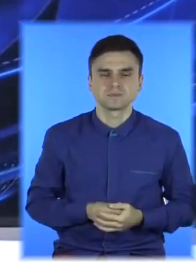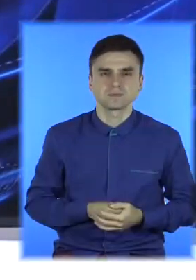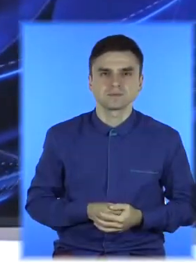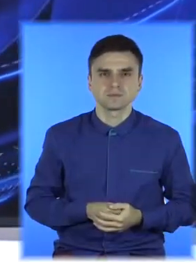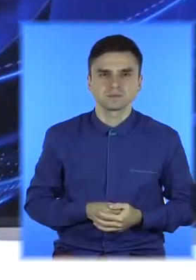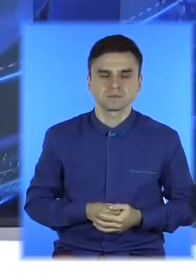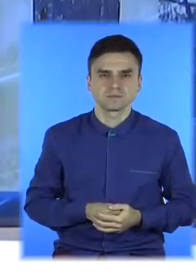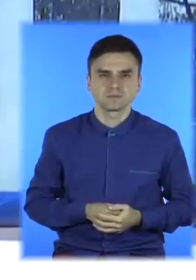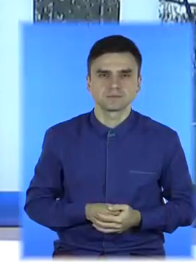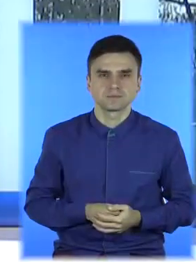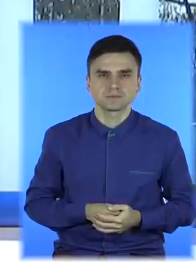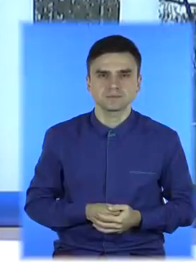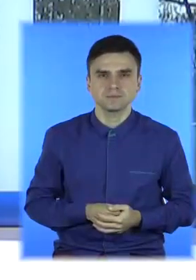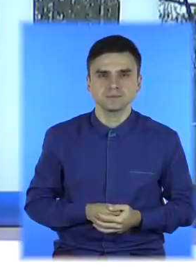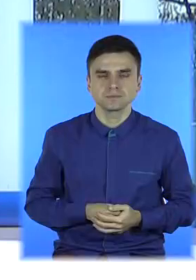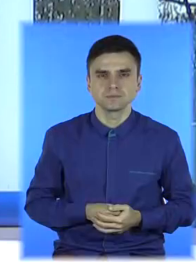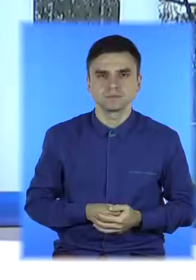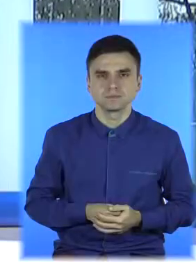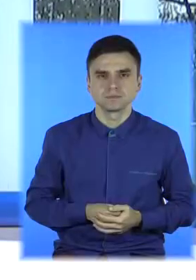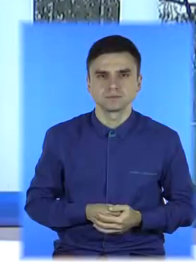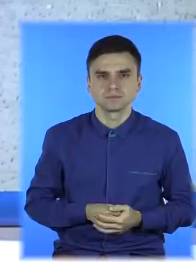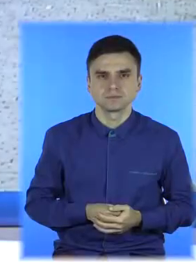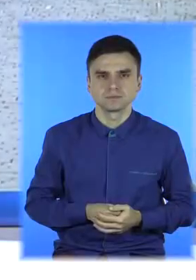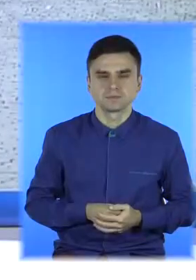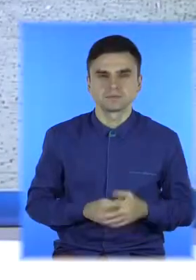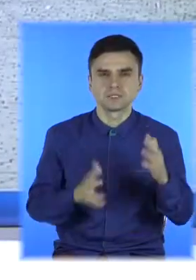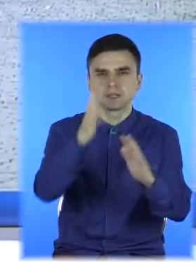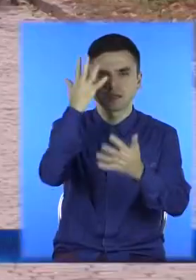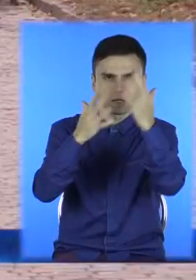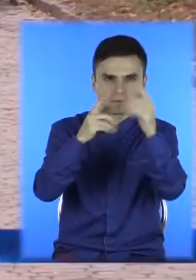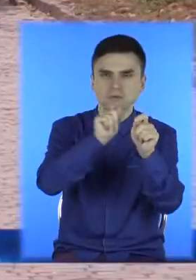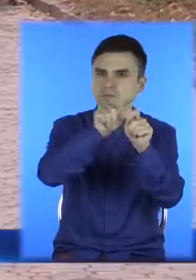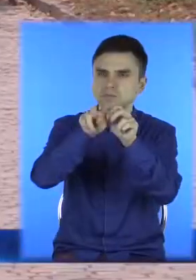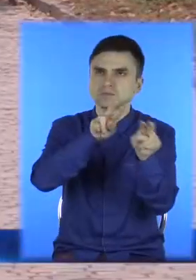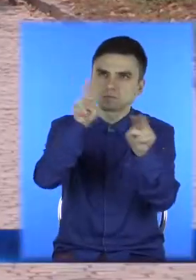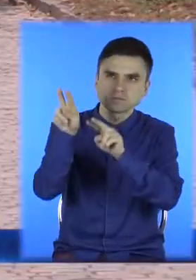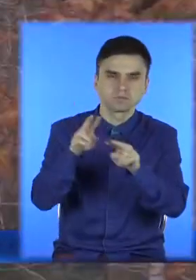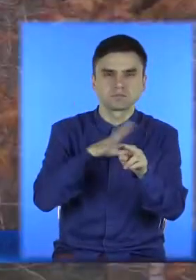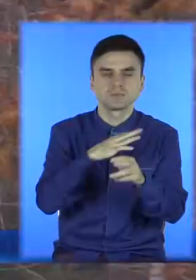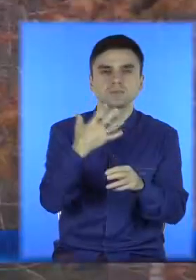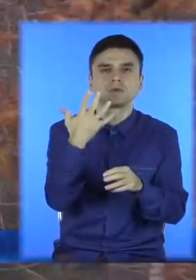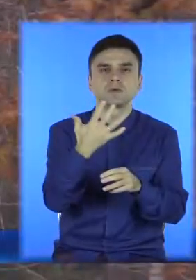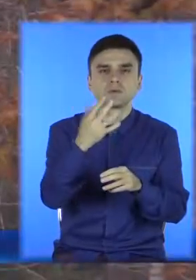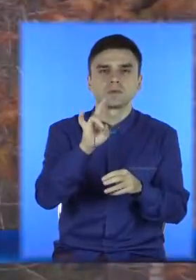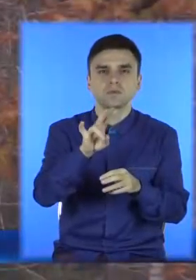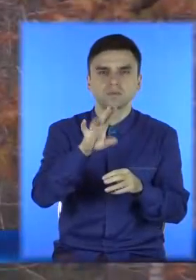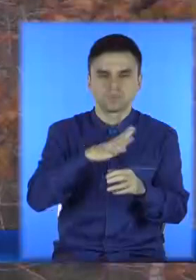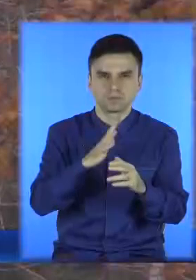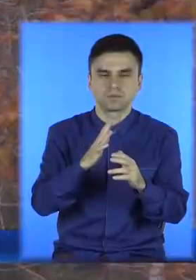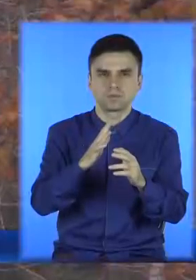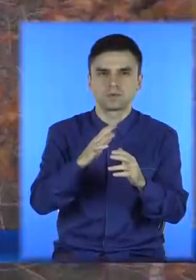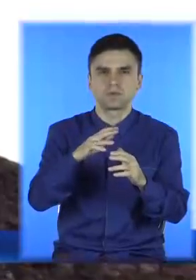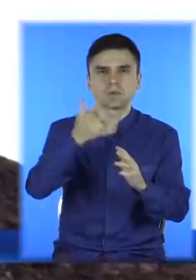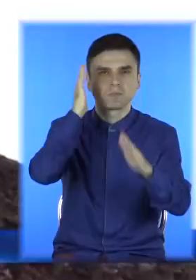Перевірили дерева. 5 листопада в парку Мершавцева провели огляд дерев. Протягом року ботаніки, флористи та озеленювачі